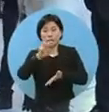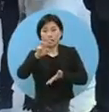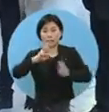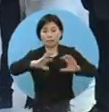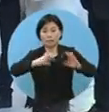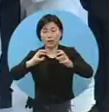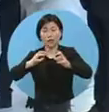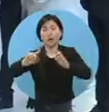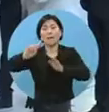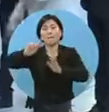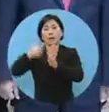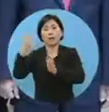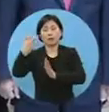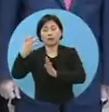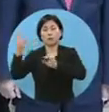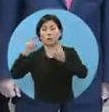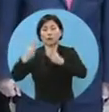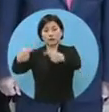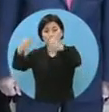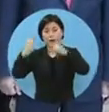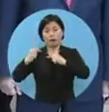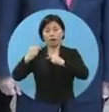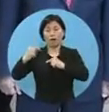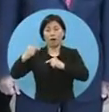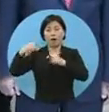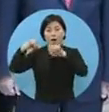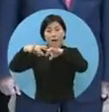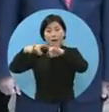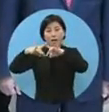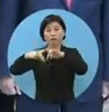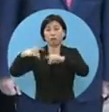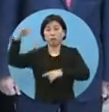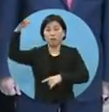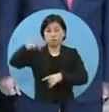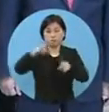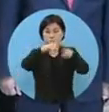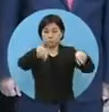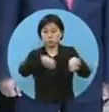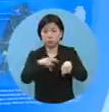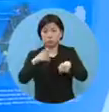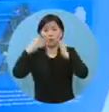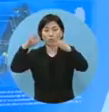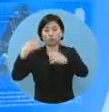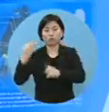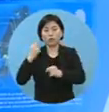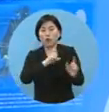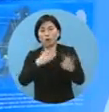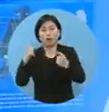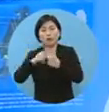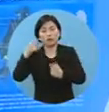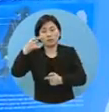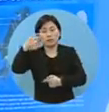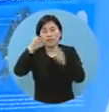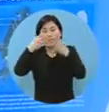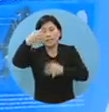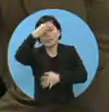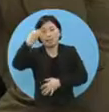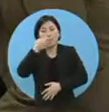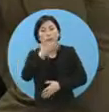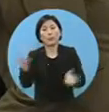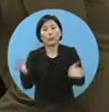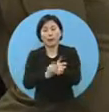30개국 180개 기업에서 태양광과 풍력, 에너지 저장 시스템 등 우수한 기술과 최신 정보를 선보였습니다.